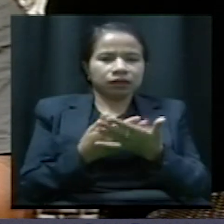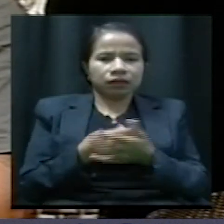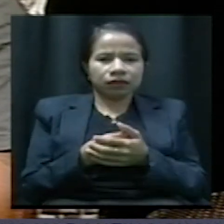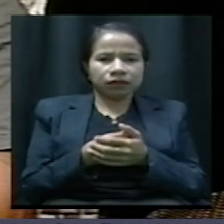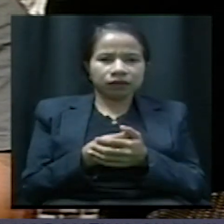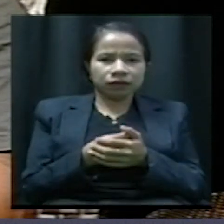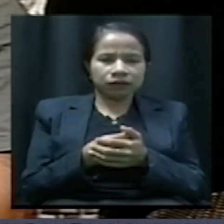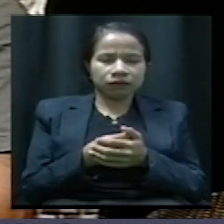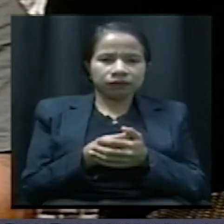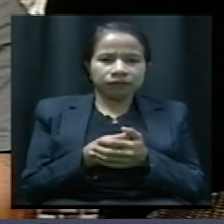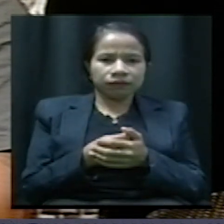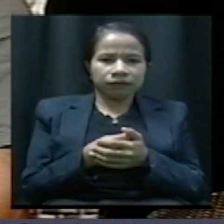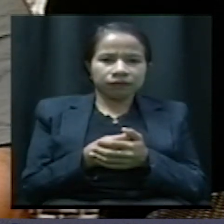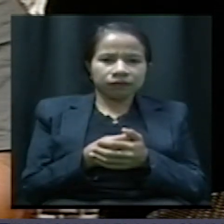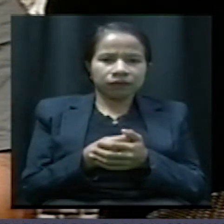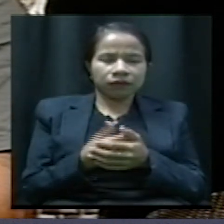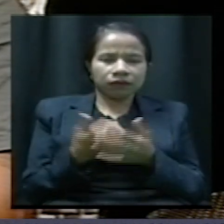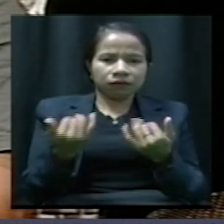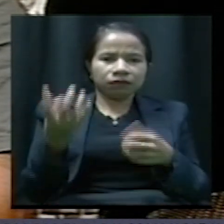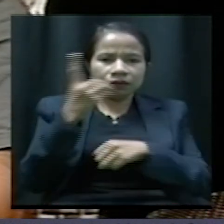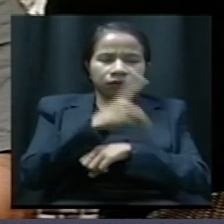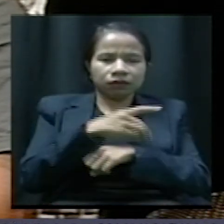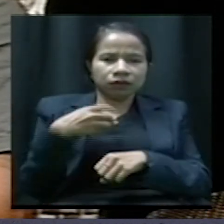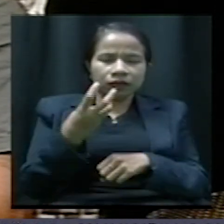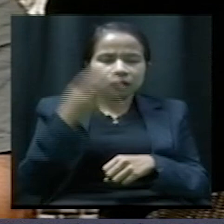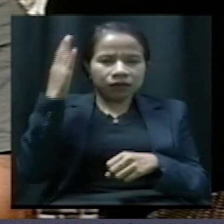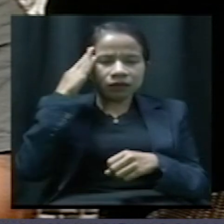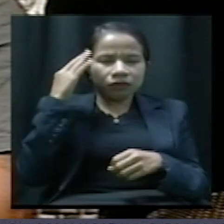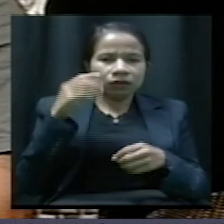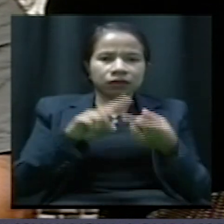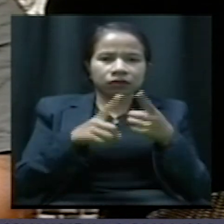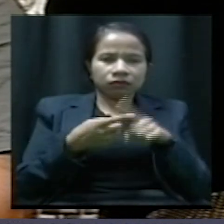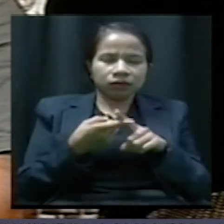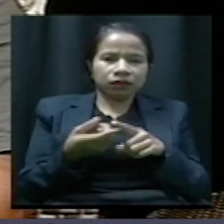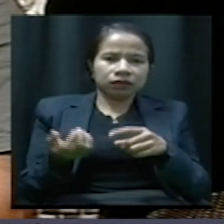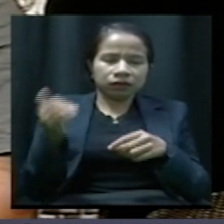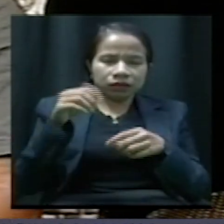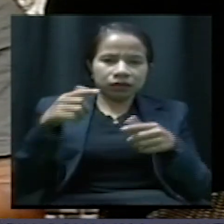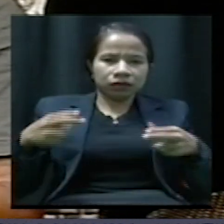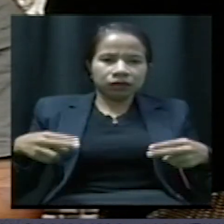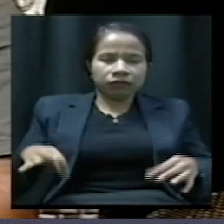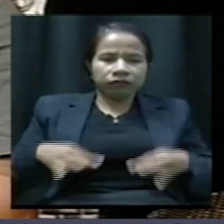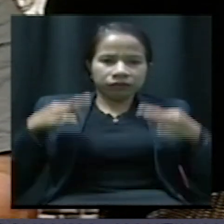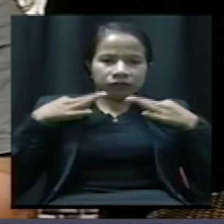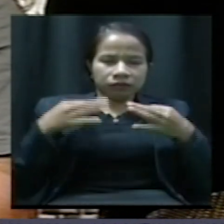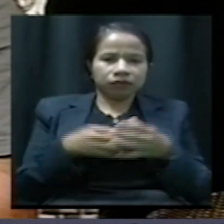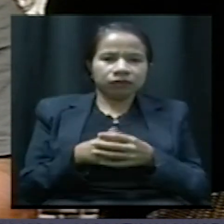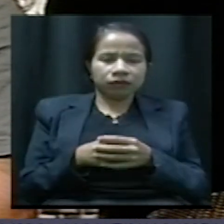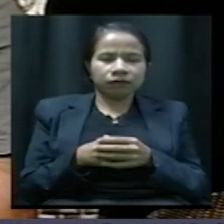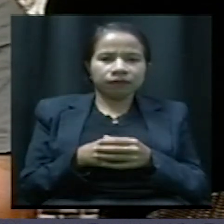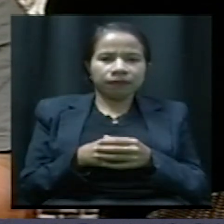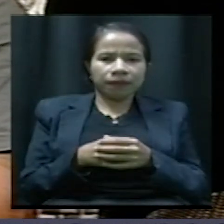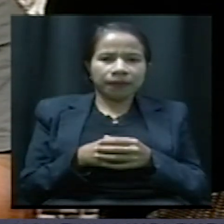adequados ita ohin lorong ita anoin kata kita ni kolega siroh kondisoin ita familia siroh